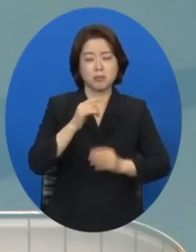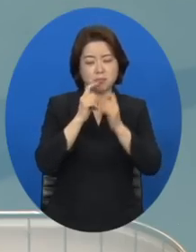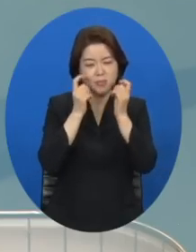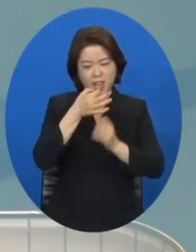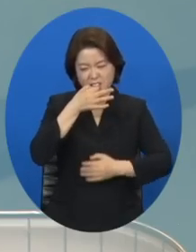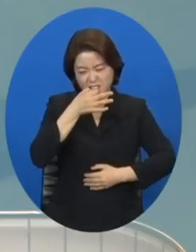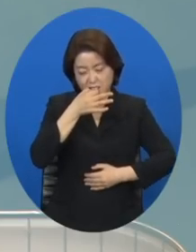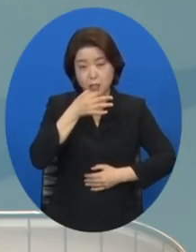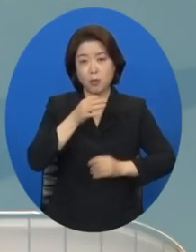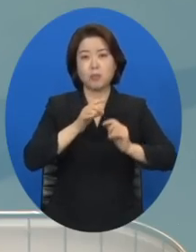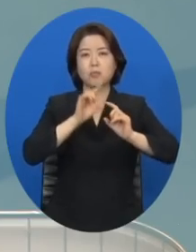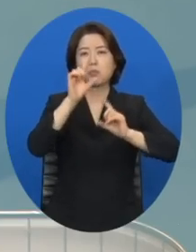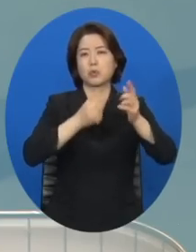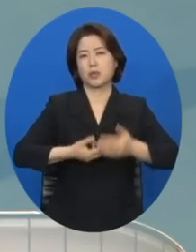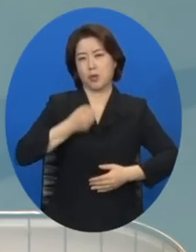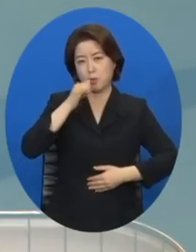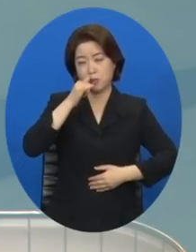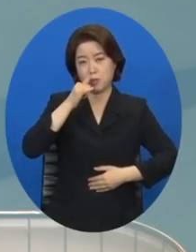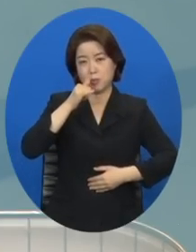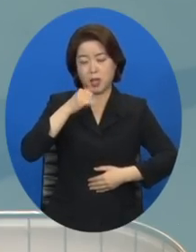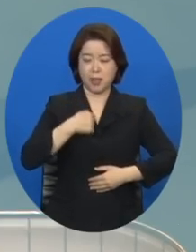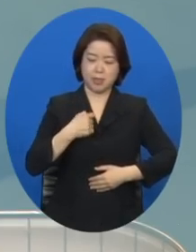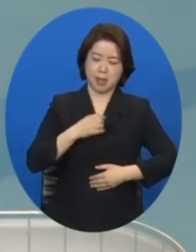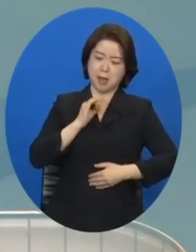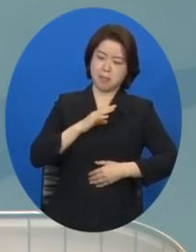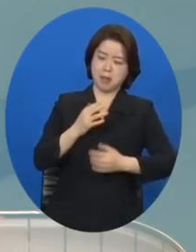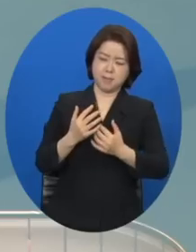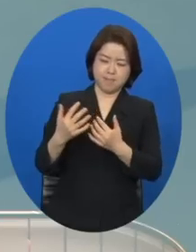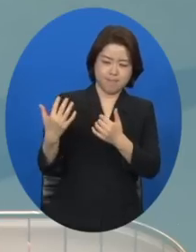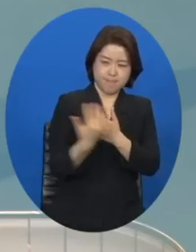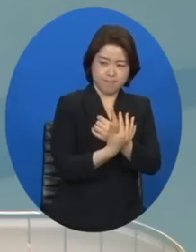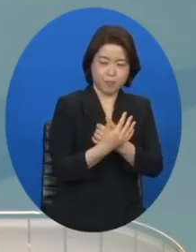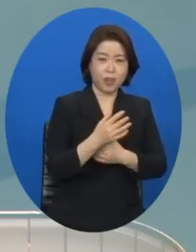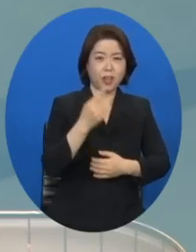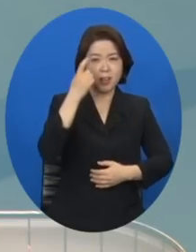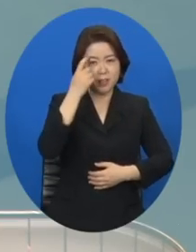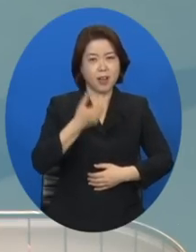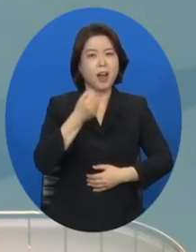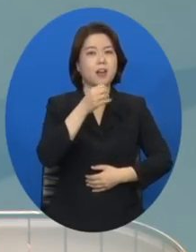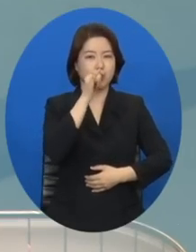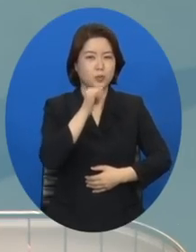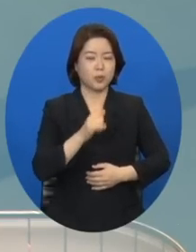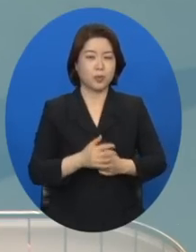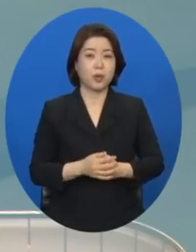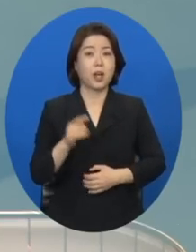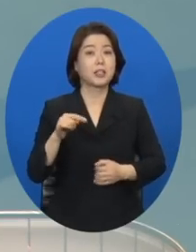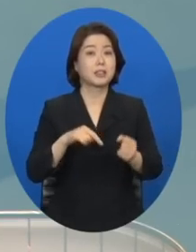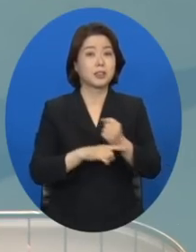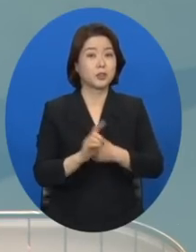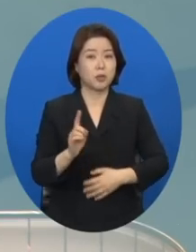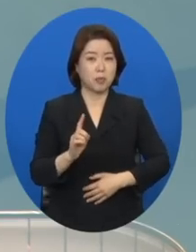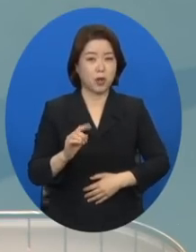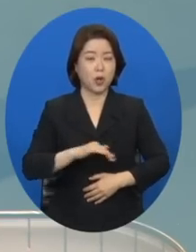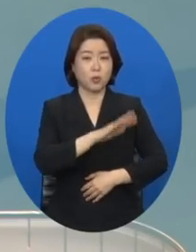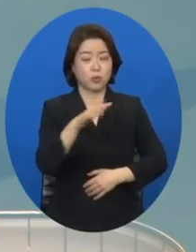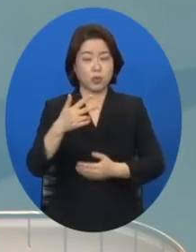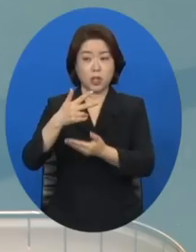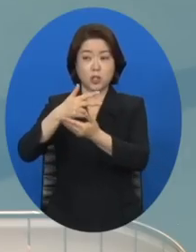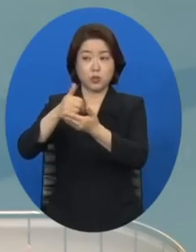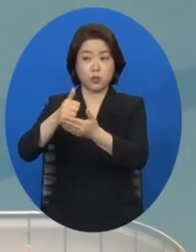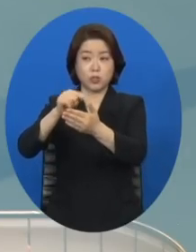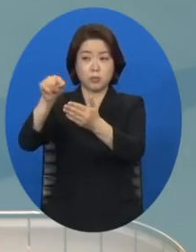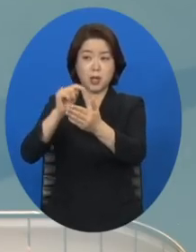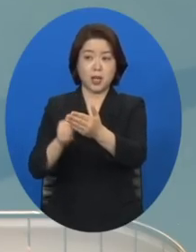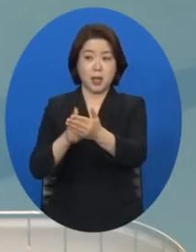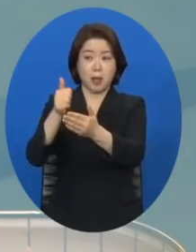있지 않습니까 나만을 생각하는 모습이 있지 않습니까 그 이유는요 우리가 주님 안에 머물러 있지